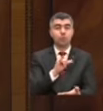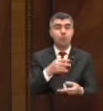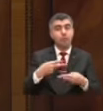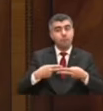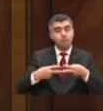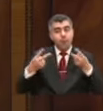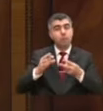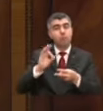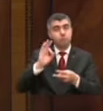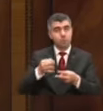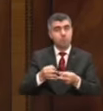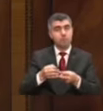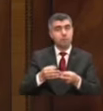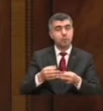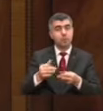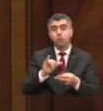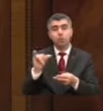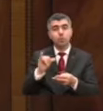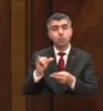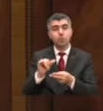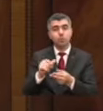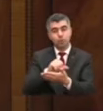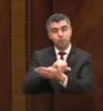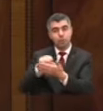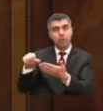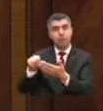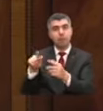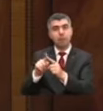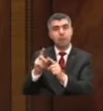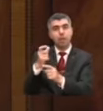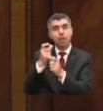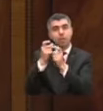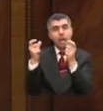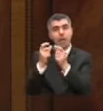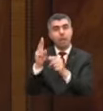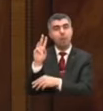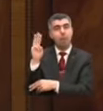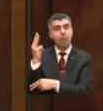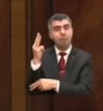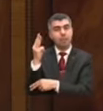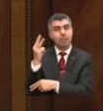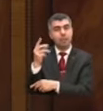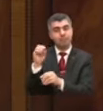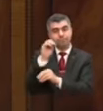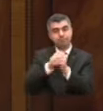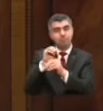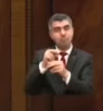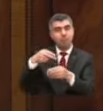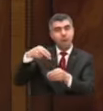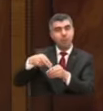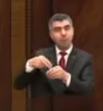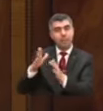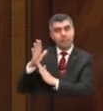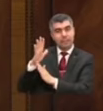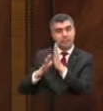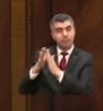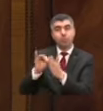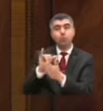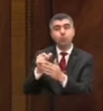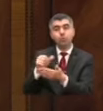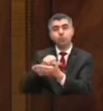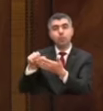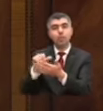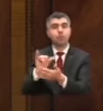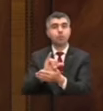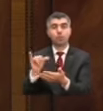الرافيناج مازال كنتظروا شكون اللي ياخذ الاسامير ولكن مشينا خدينا قرارات ان الشركات الفرعيه اللي تابعه لسمير نضنا عاوناها